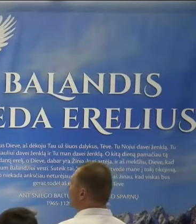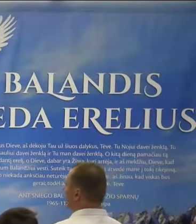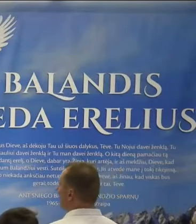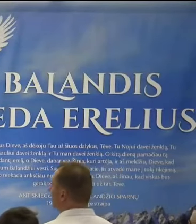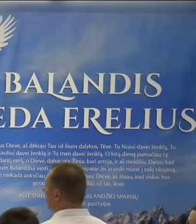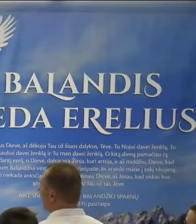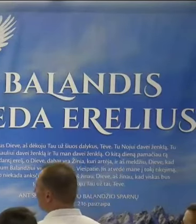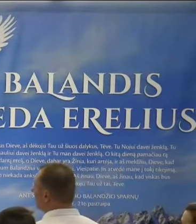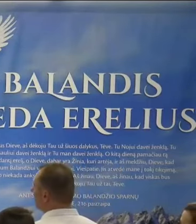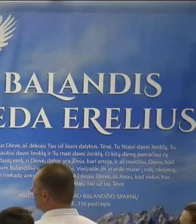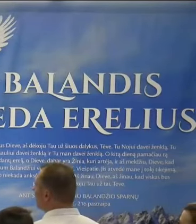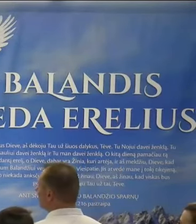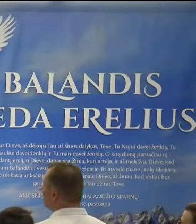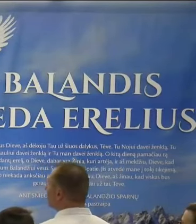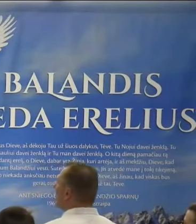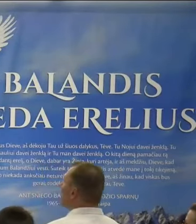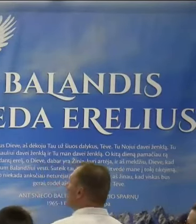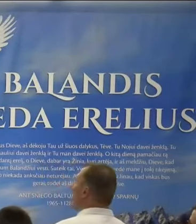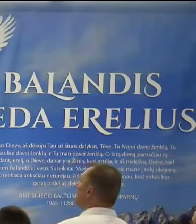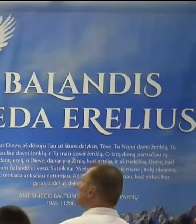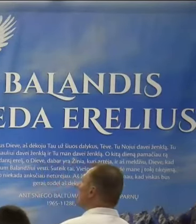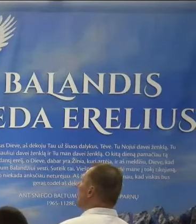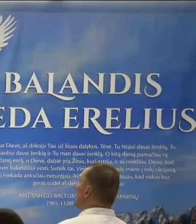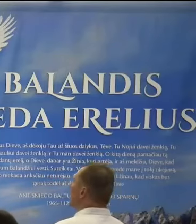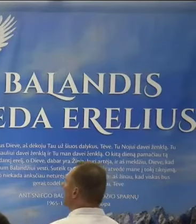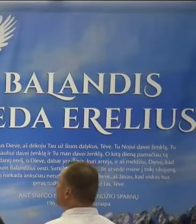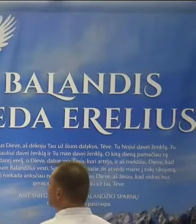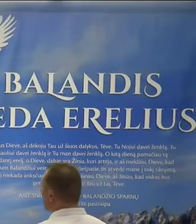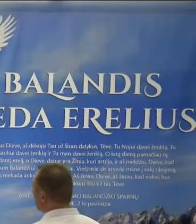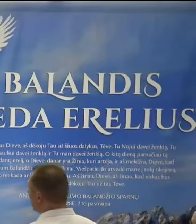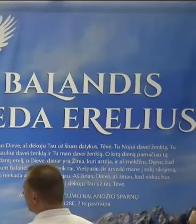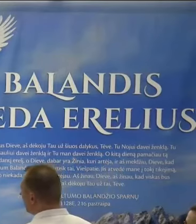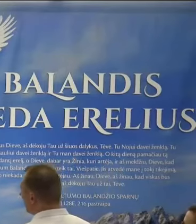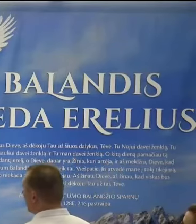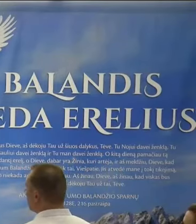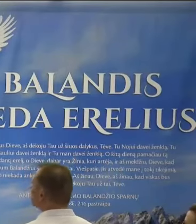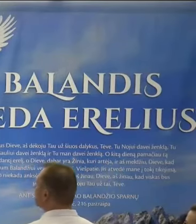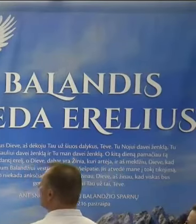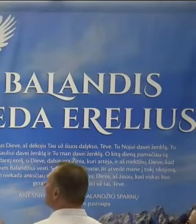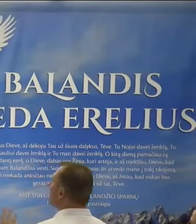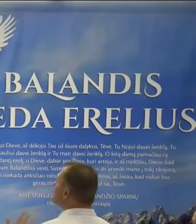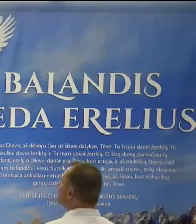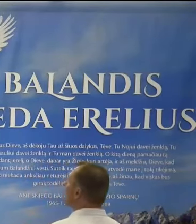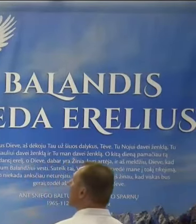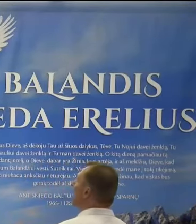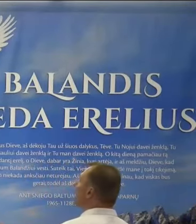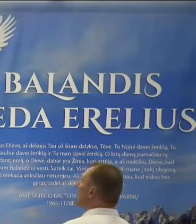gelbsti jis abus, jam šlovė mus apkirpėjęs